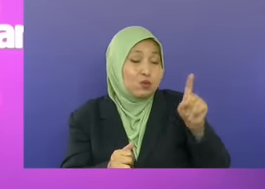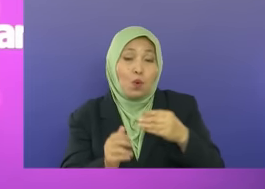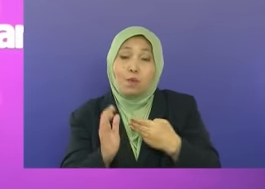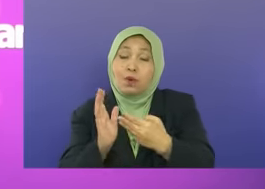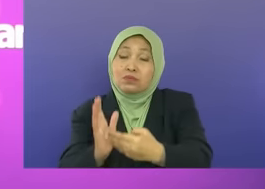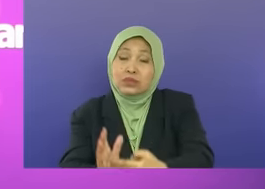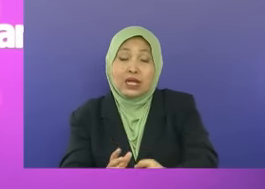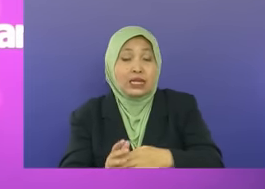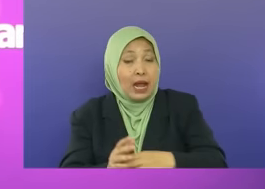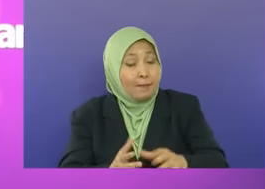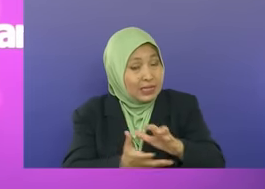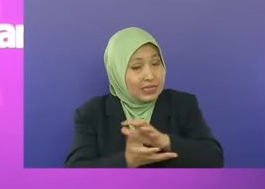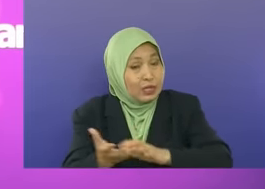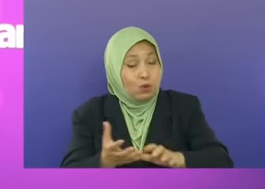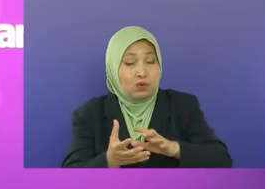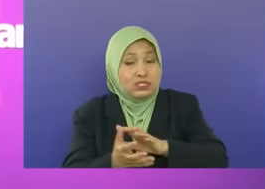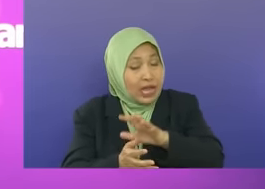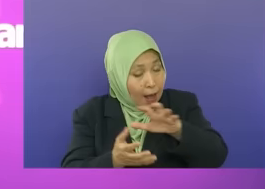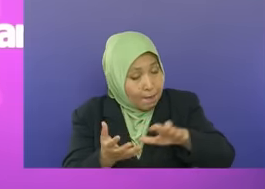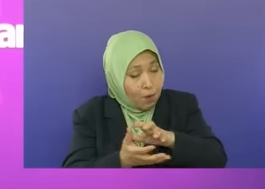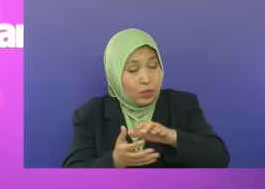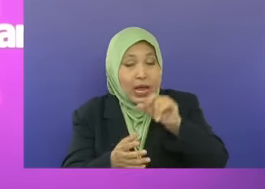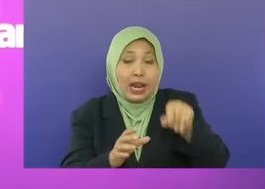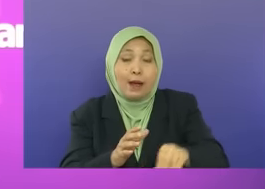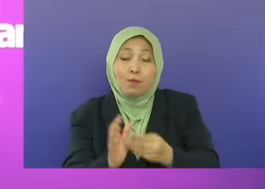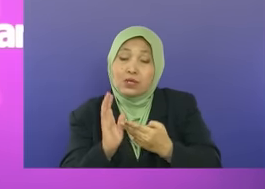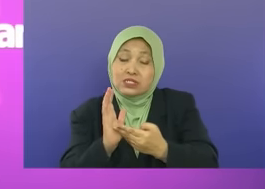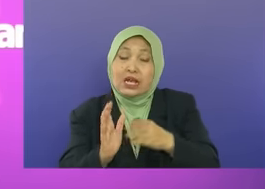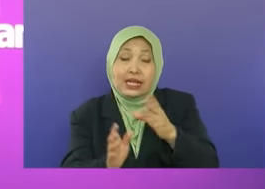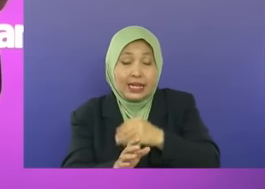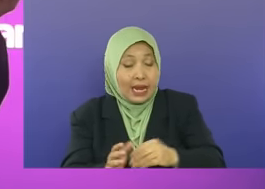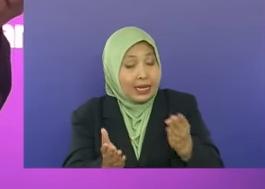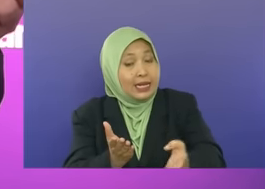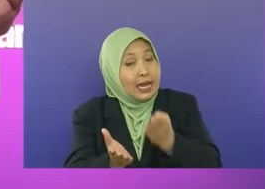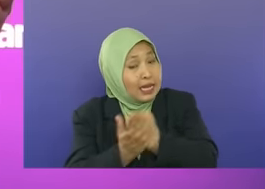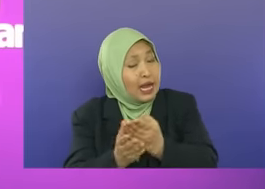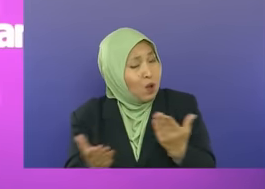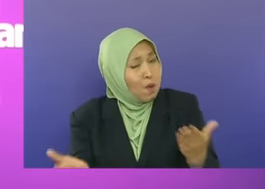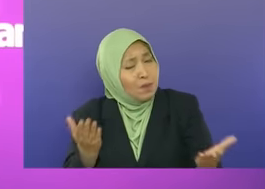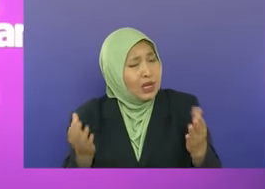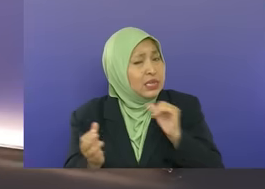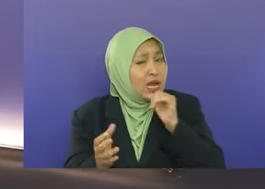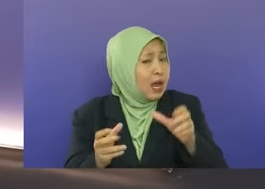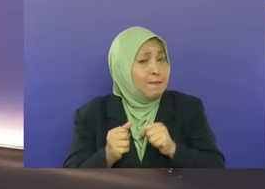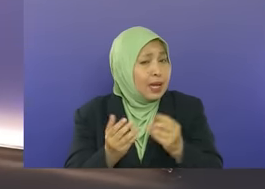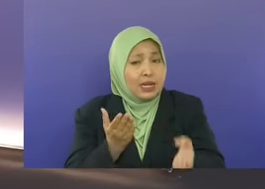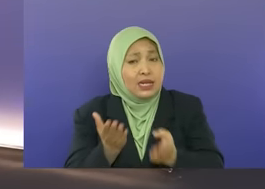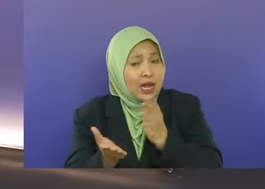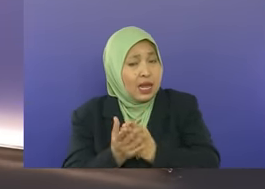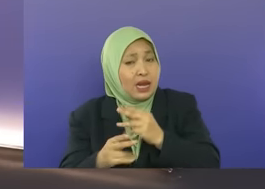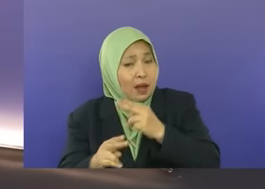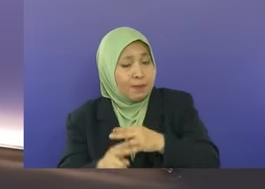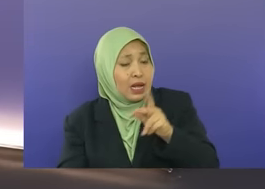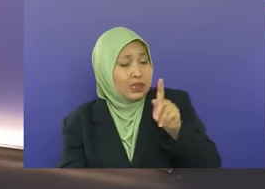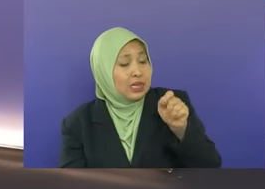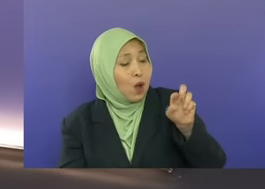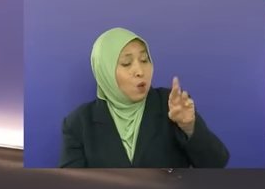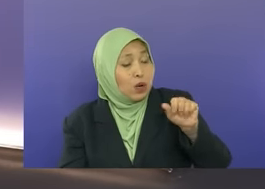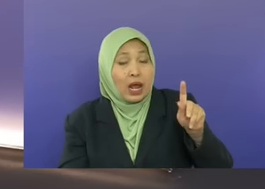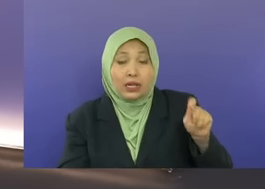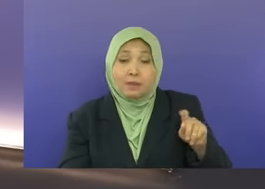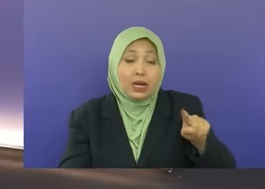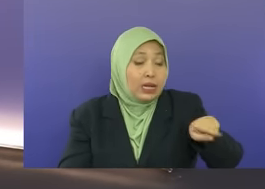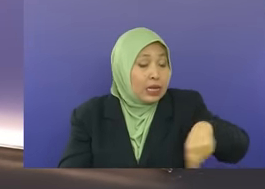mukjizat campur dengan Hidayah dalam satu yaitu Alquran berbanding yang mereka Mari kita dapat lagi Hidayah namanya Taurat mereka